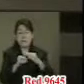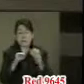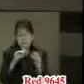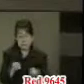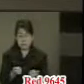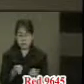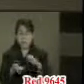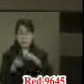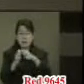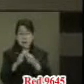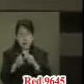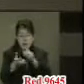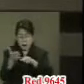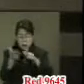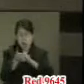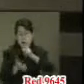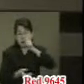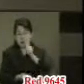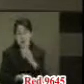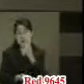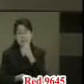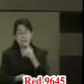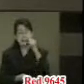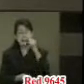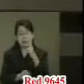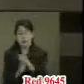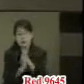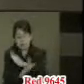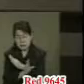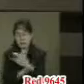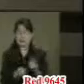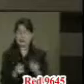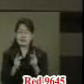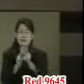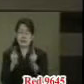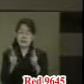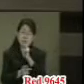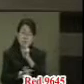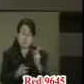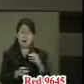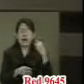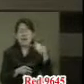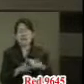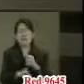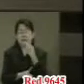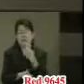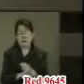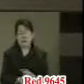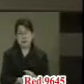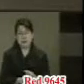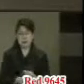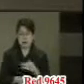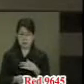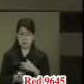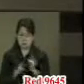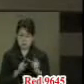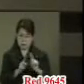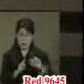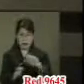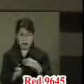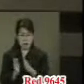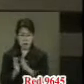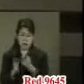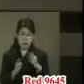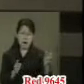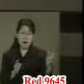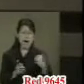วันนี้เองไอ้เรื่องตั้งคณะกรรมการที่อะไรก็ไม่ทราบแต่ก็เพิ่งเกิดไม่ยังไม่ถึงเดือนมานี้เองแล้วเรื่องอะไรแต่อะไรต่างๆมันเกิด